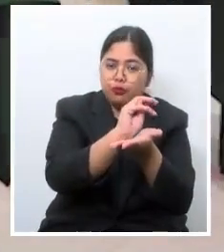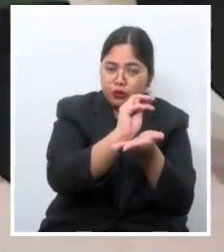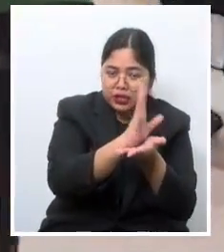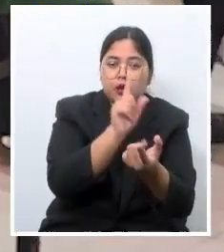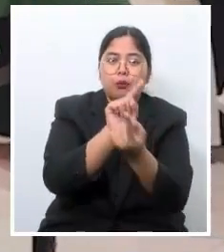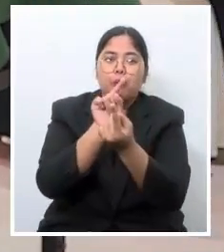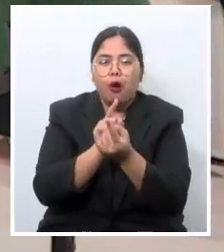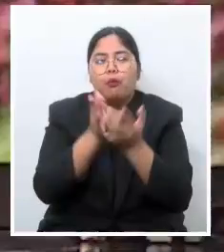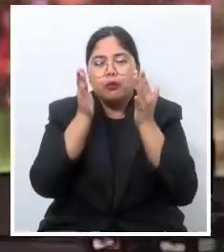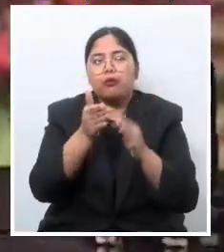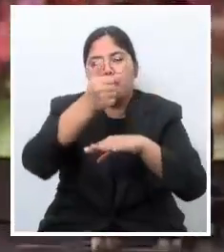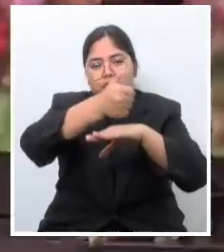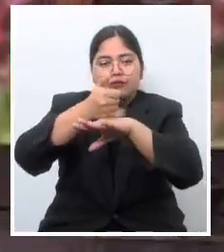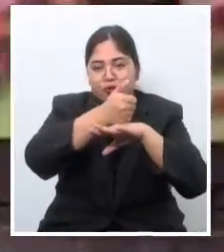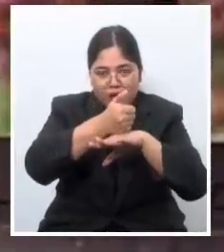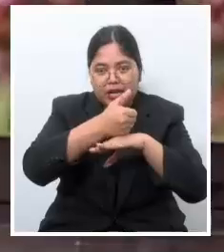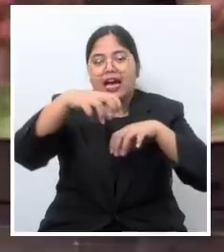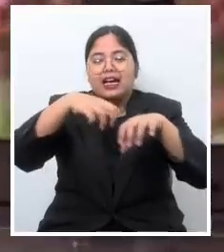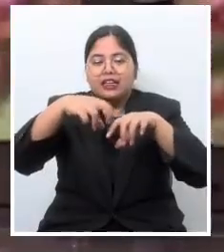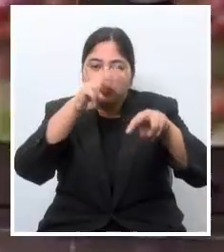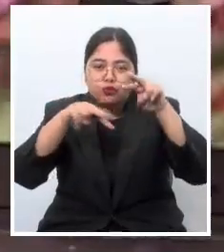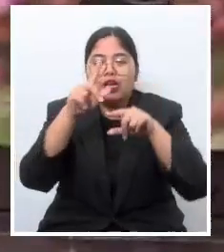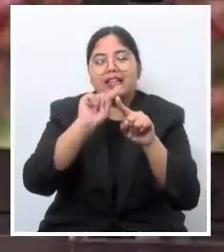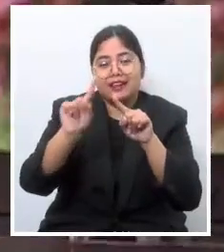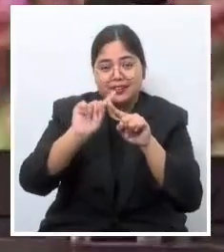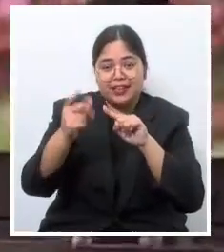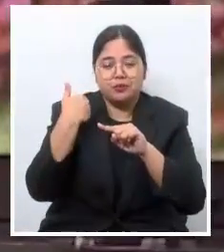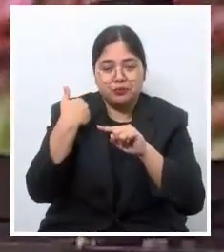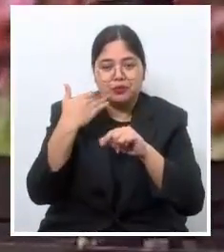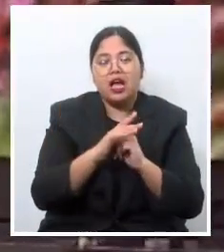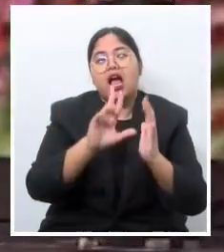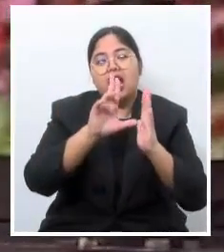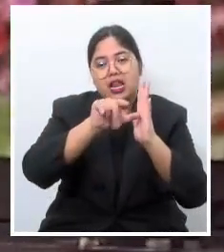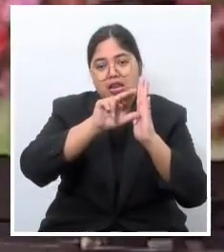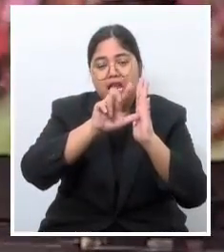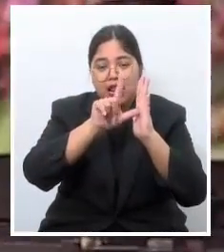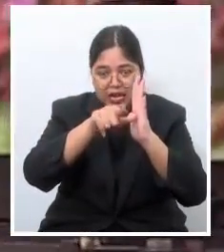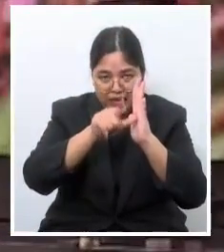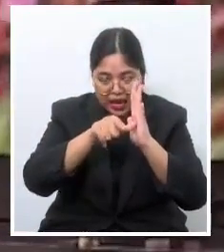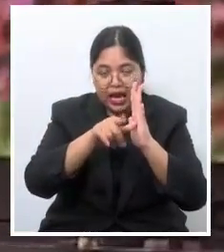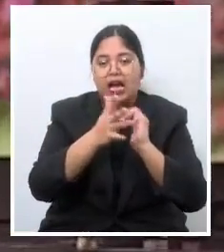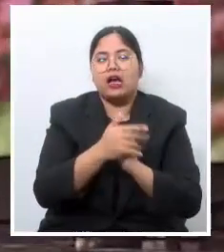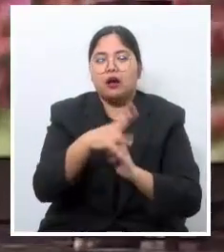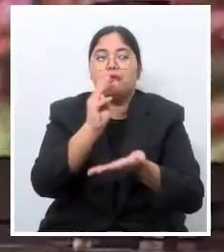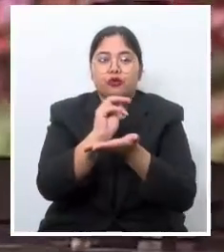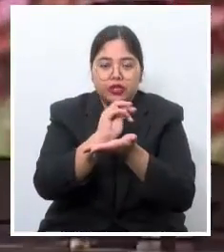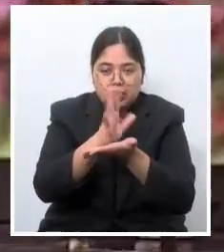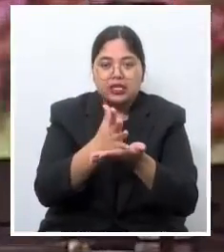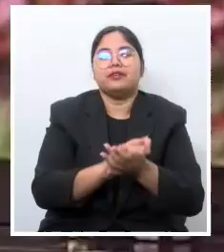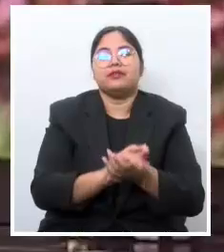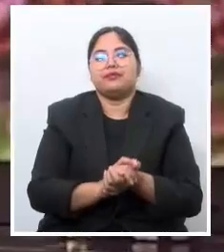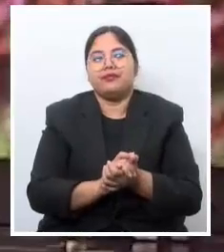พบผู้บริหารไทยรัฐวิทยาโดยนายวิเชนโภชนุกูลเลขาธิการมูลนิธิไทยรัฐและนาย